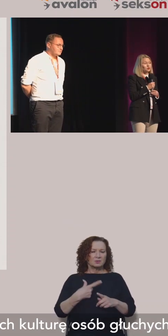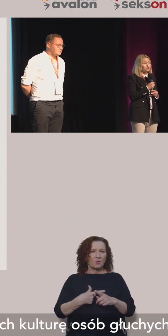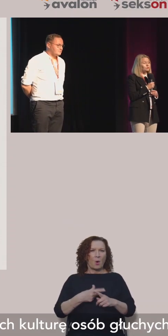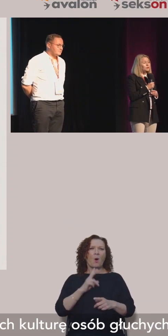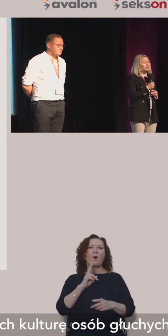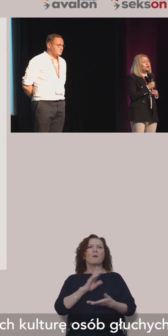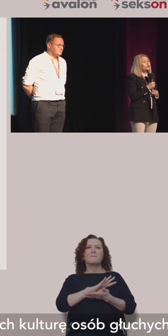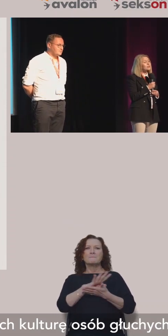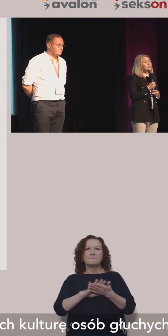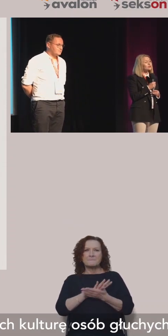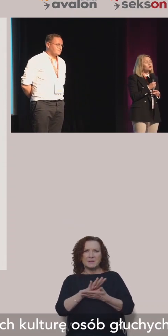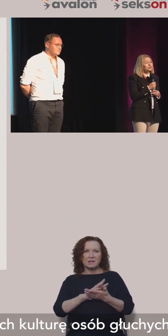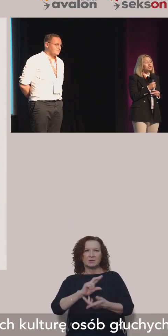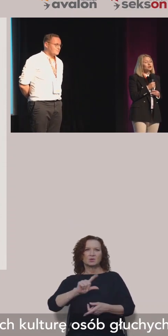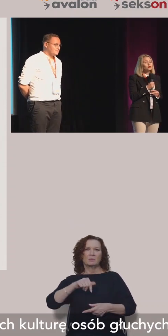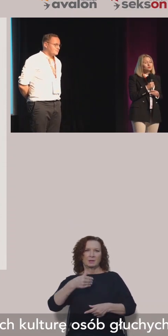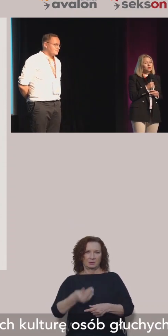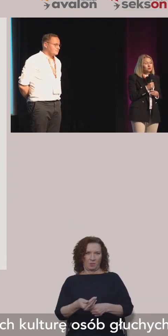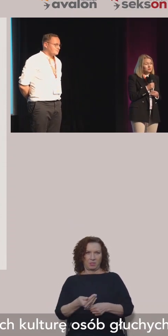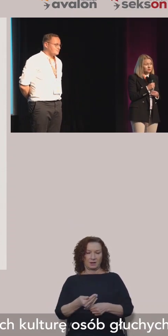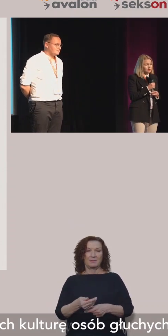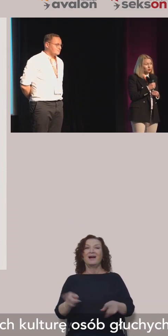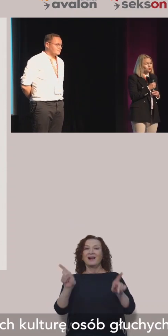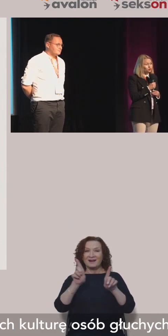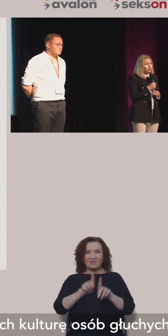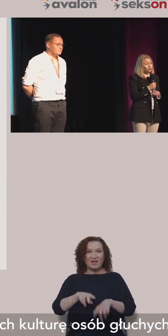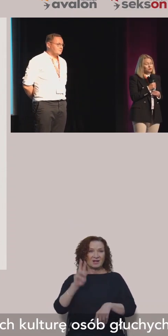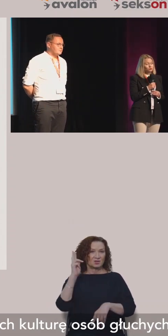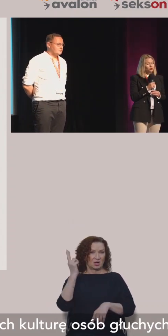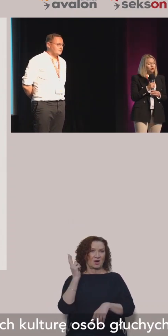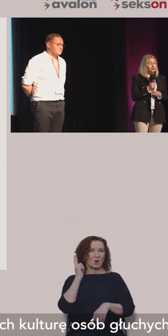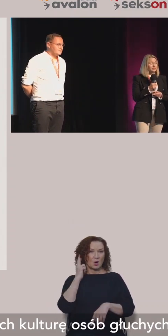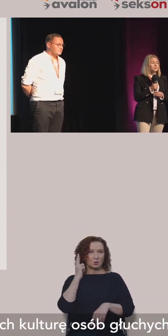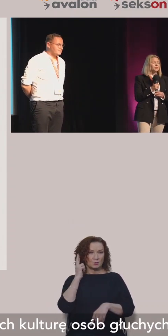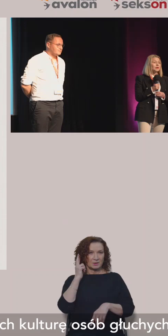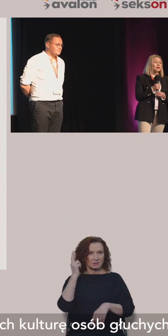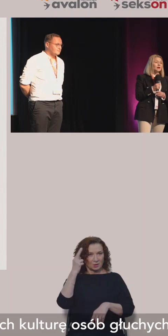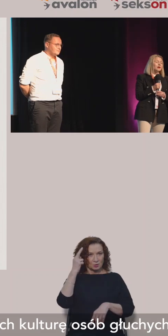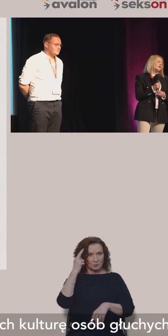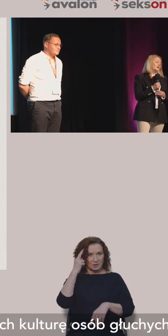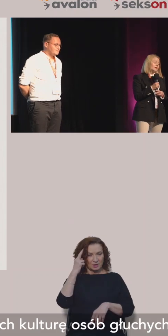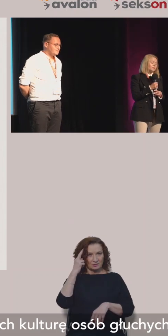języku migowym oraz jednocześnie rozumiejących kulturę osób głuchych.